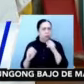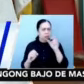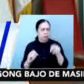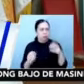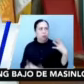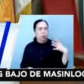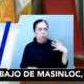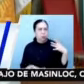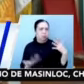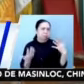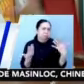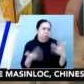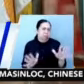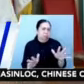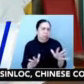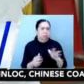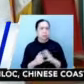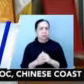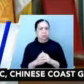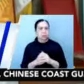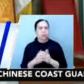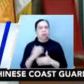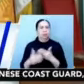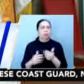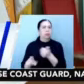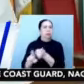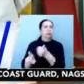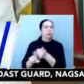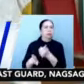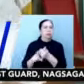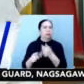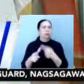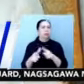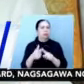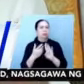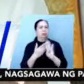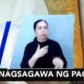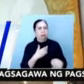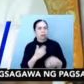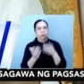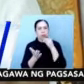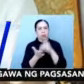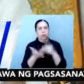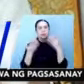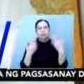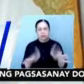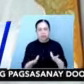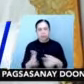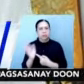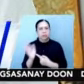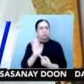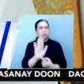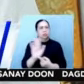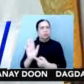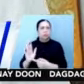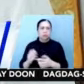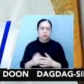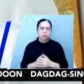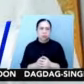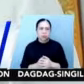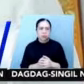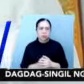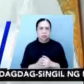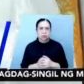lang, ipoprocess nila, then ibabalik sila yung document, tapos na. May pinapakita silang mga real